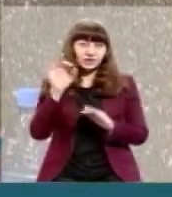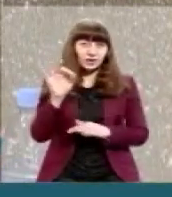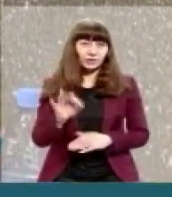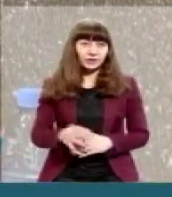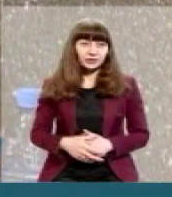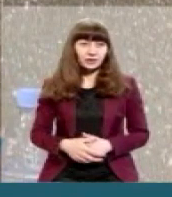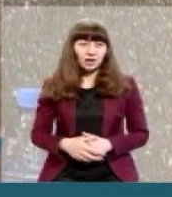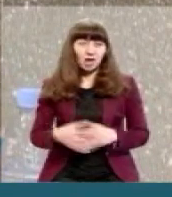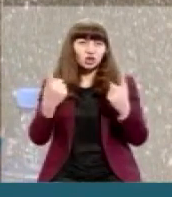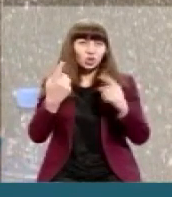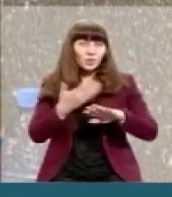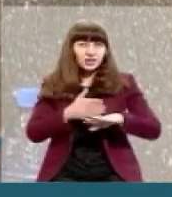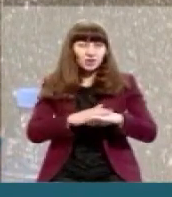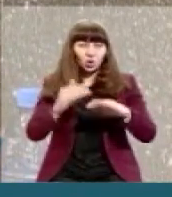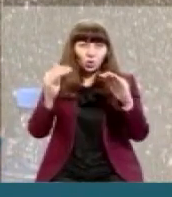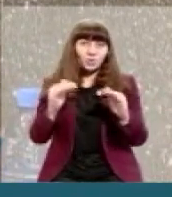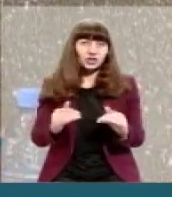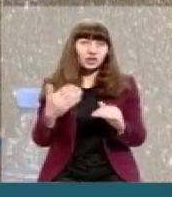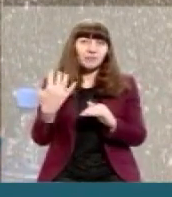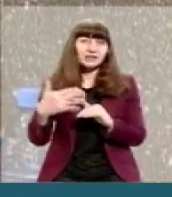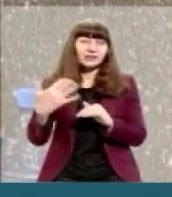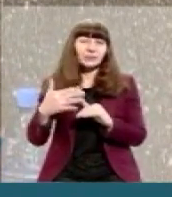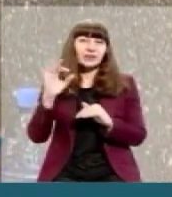21,8%, особо тяжкие снижения на